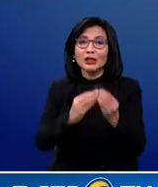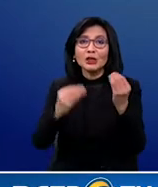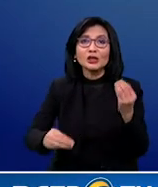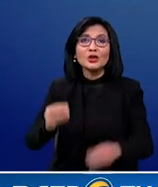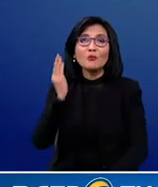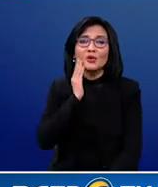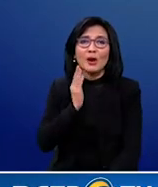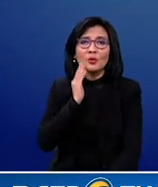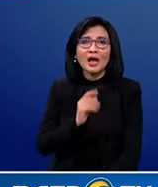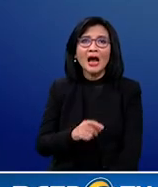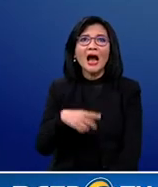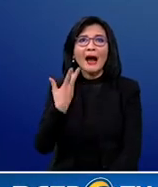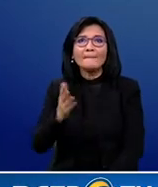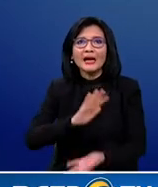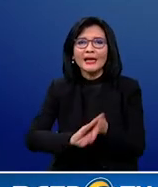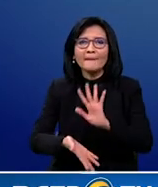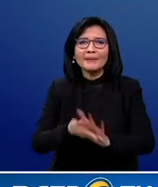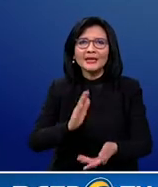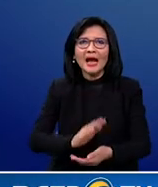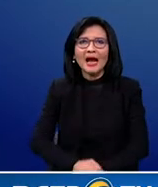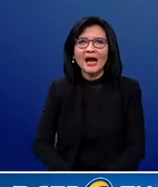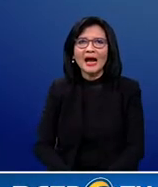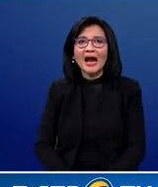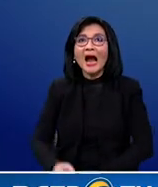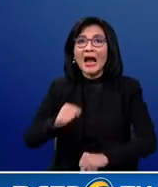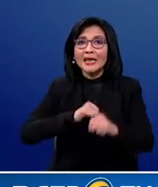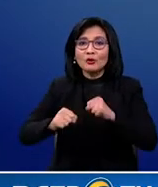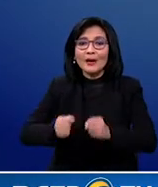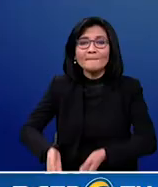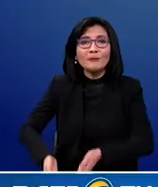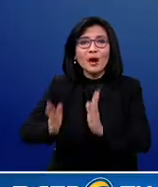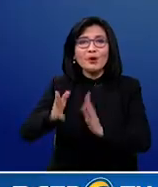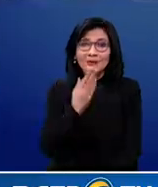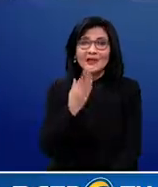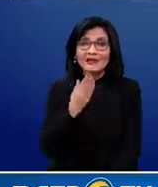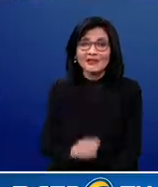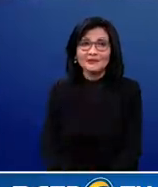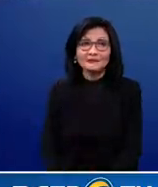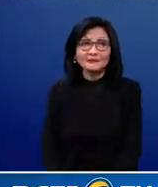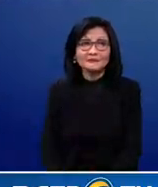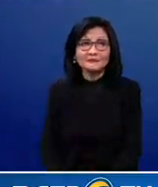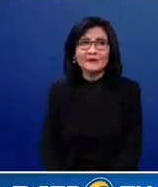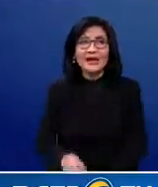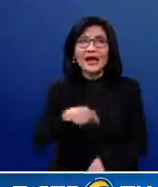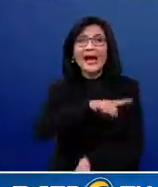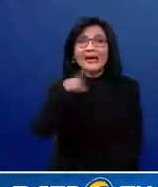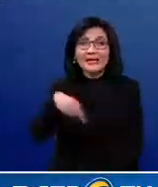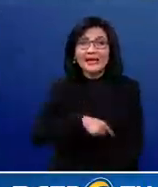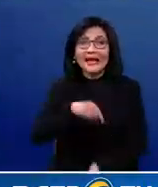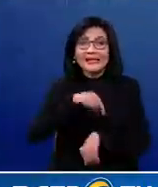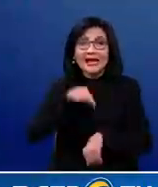penjeran lakukan untuk pembangunan di kota Solo ini tentang Milenia ini kan kita sedang